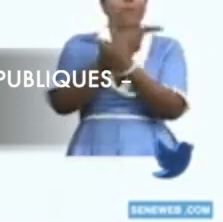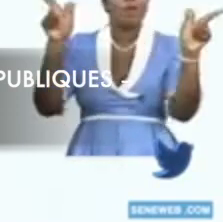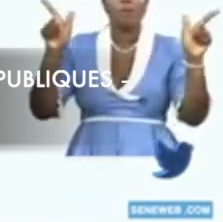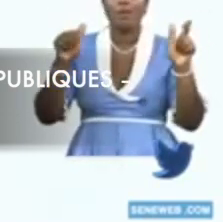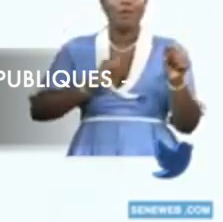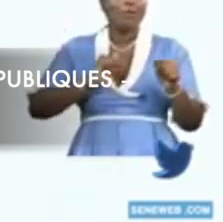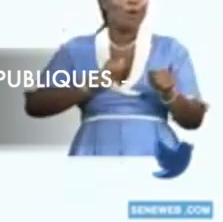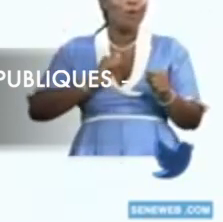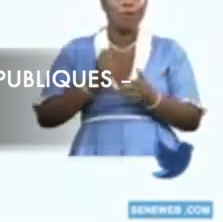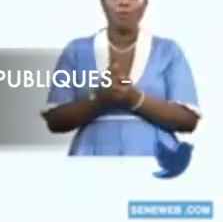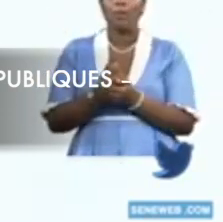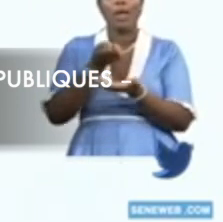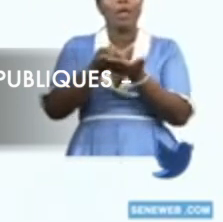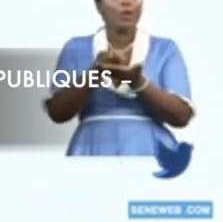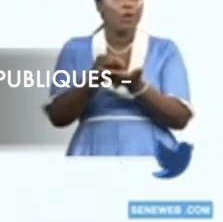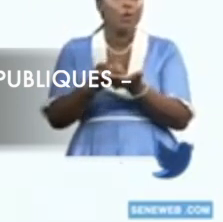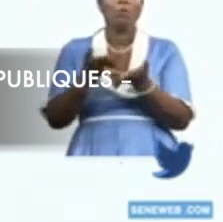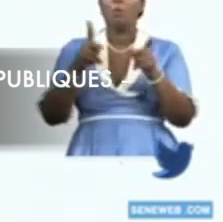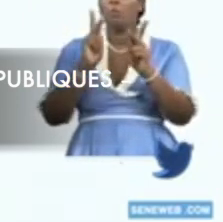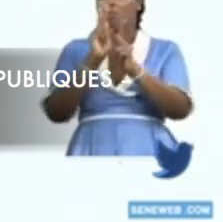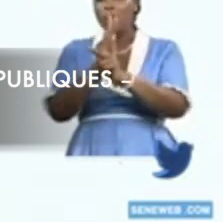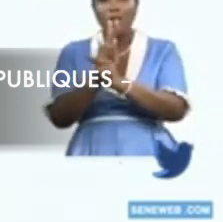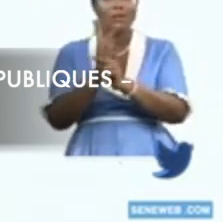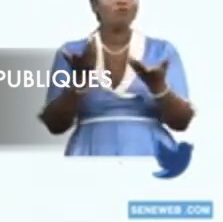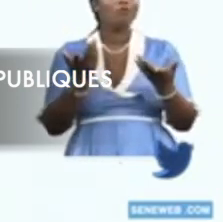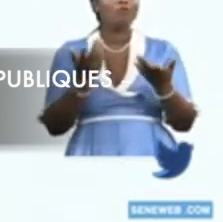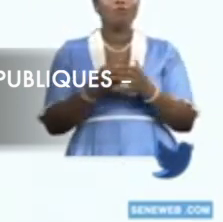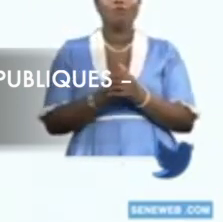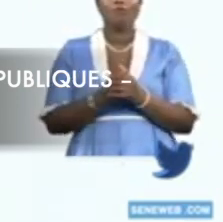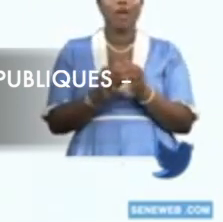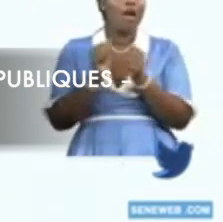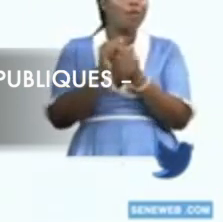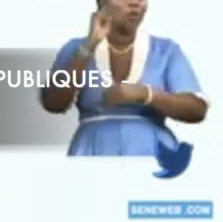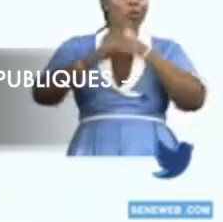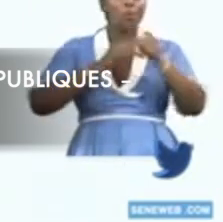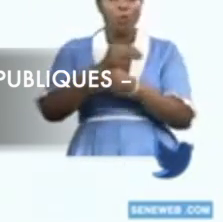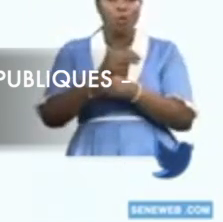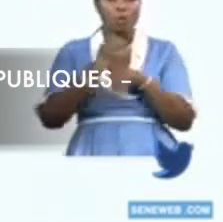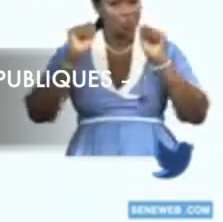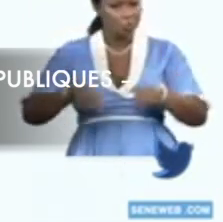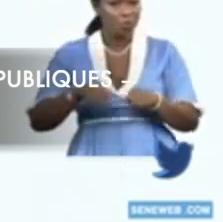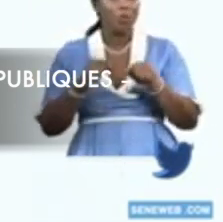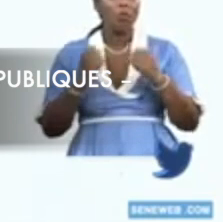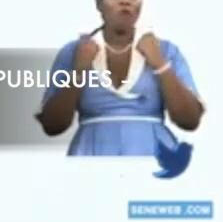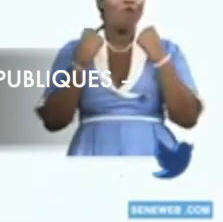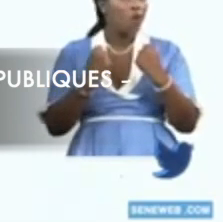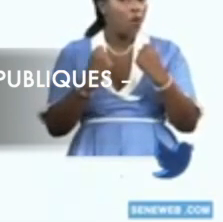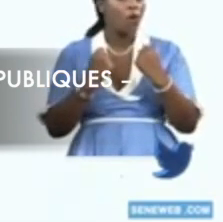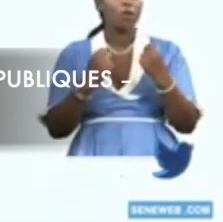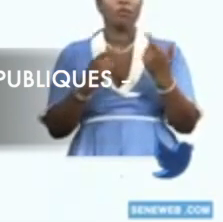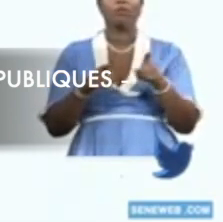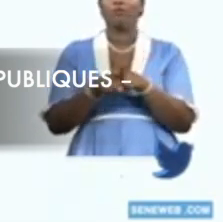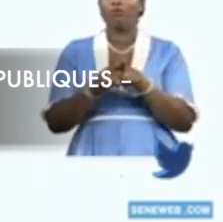Anda Konkongu Am Tahawai, Manam Sos Konkongu Manajuante Ak Abdinasi. Lourou Dina Gana Douane Barabi Yokuteyi, Gana